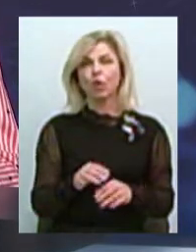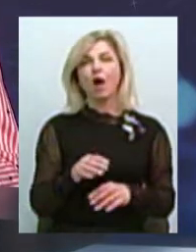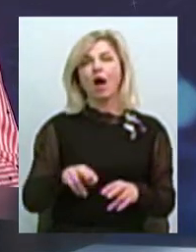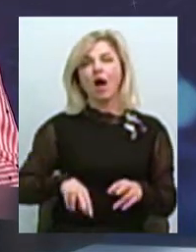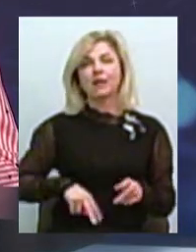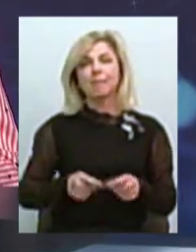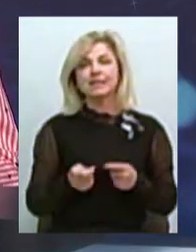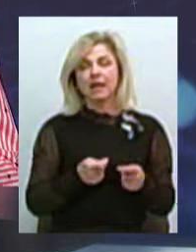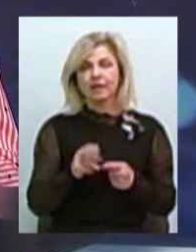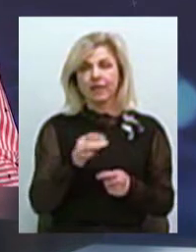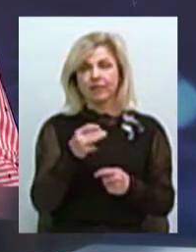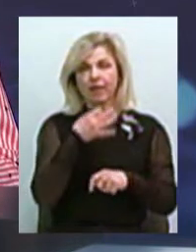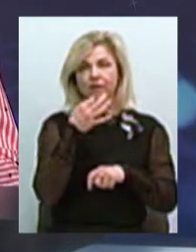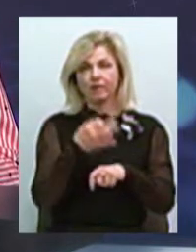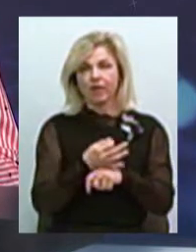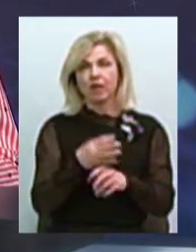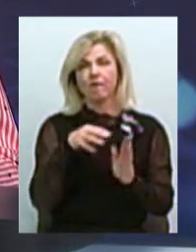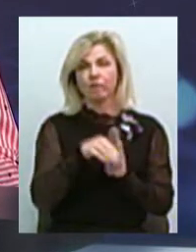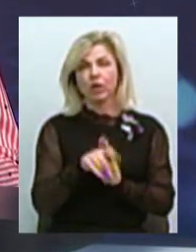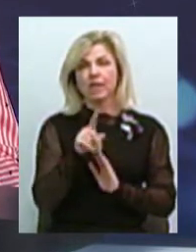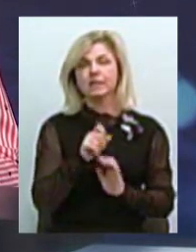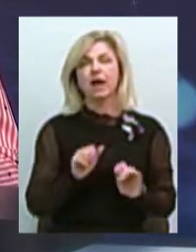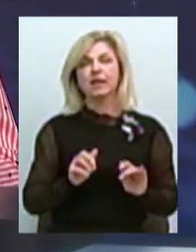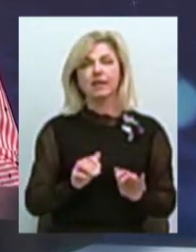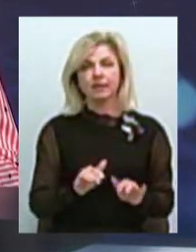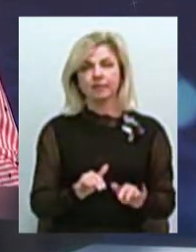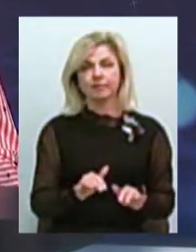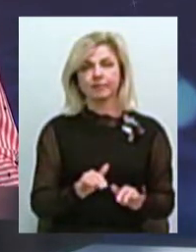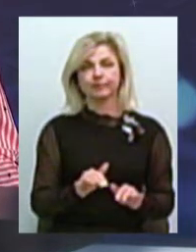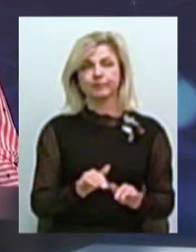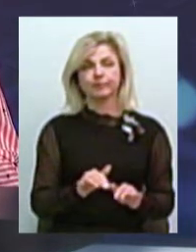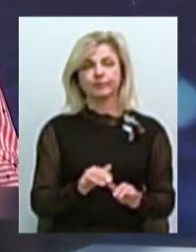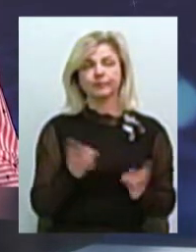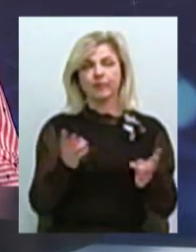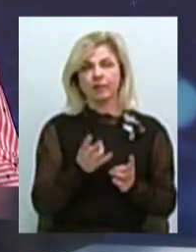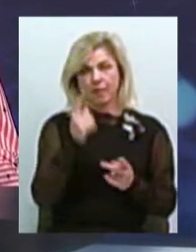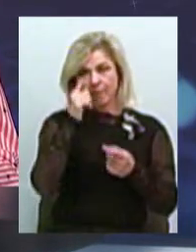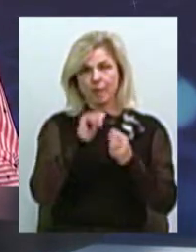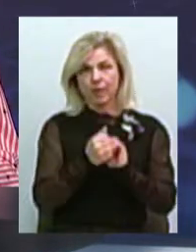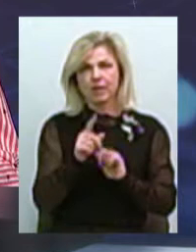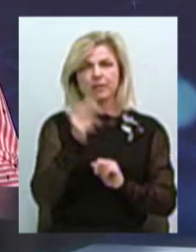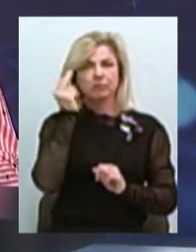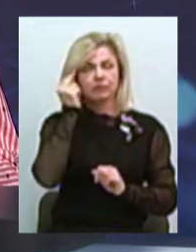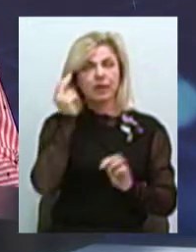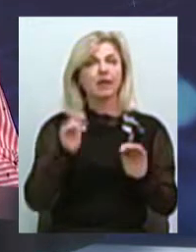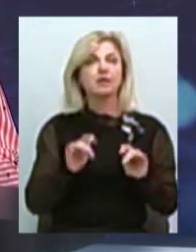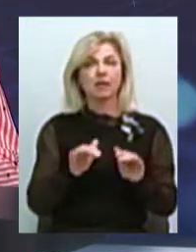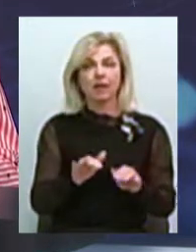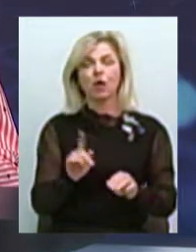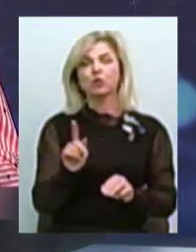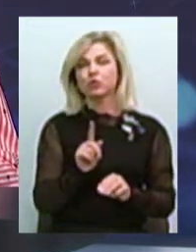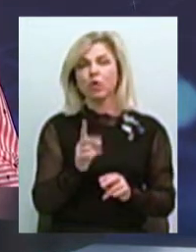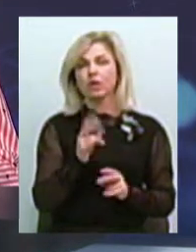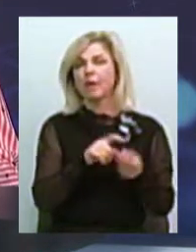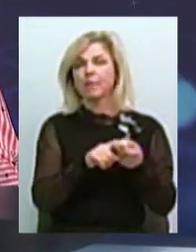Тобто адміністративна відповідальність, вона передбачена за дії треба пам'ятати, що за умисні дії, які не